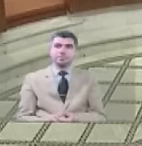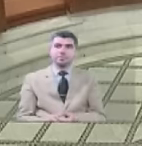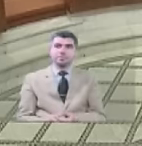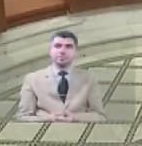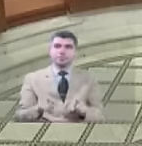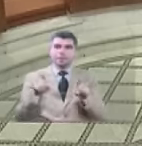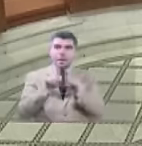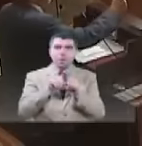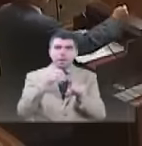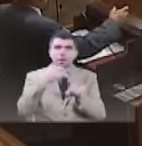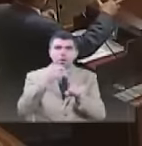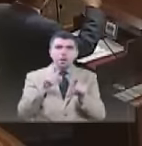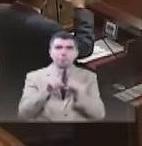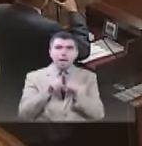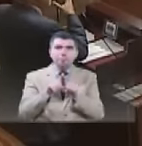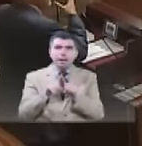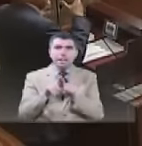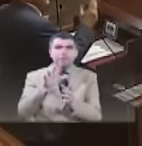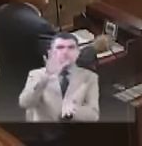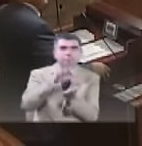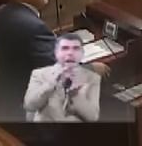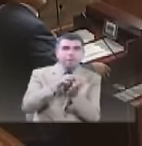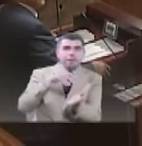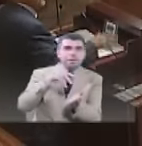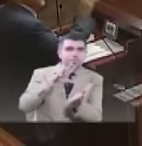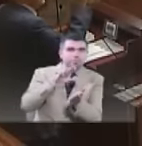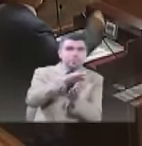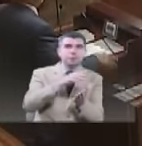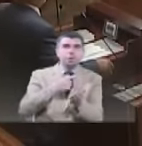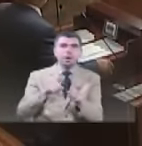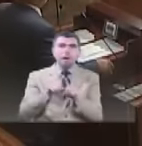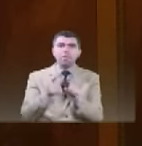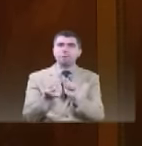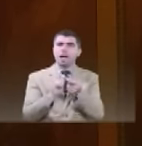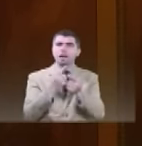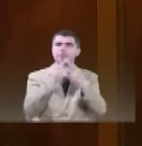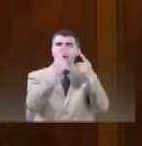مره مخرجيني متابعيني التماسيح مره دايرين كل مره في شكل